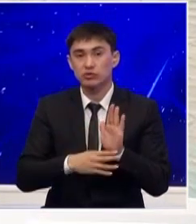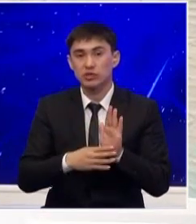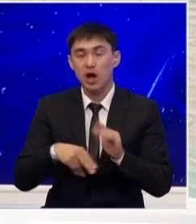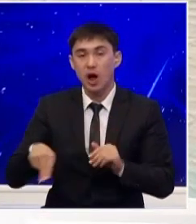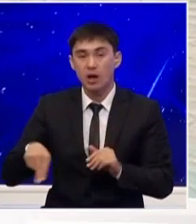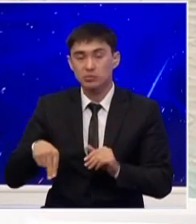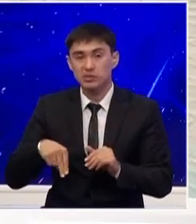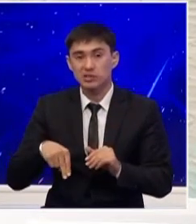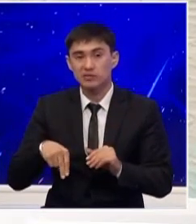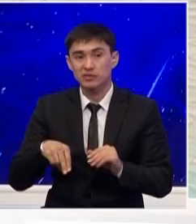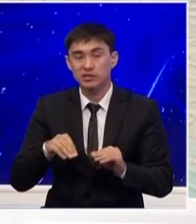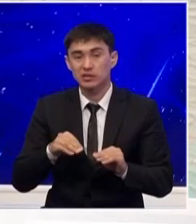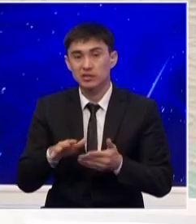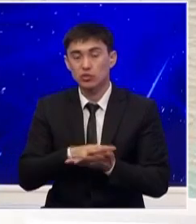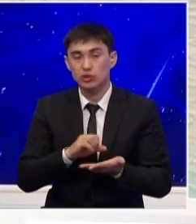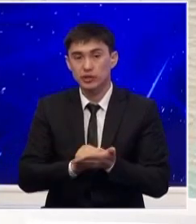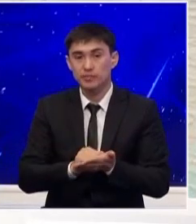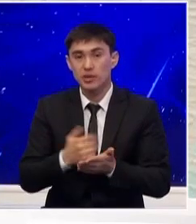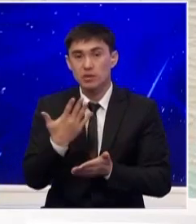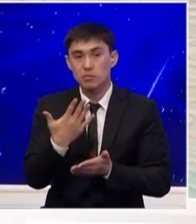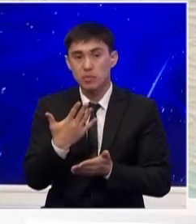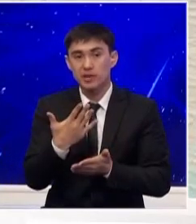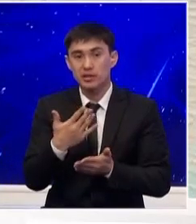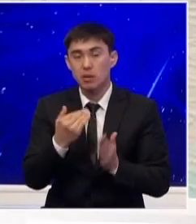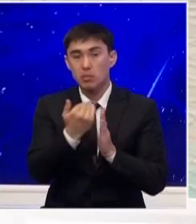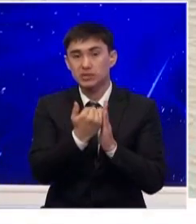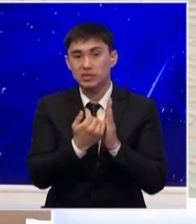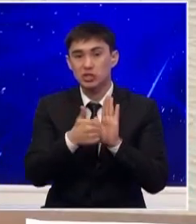административных протоколов, 5 по статье